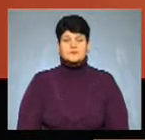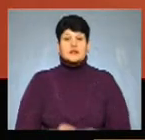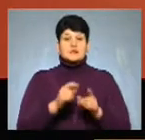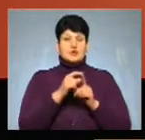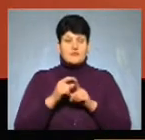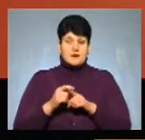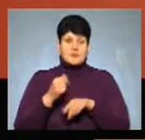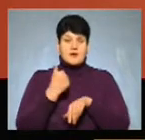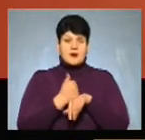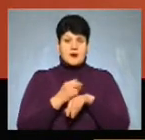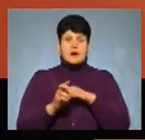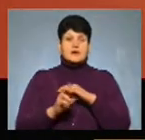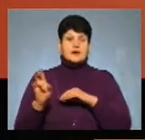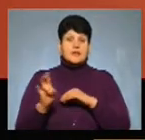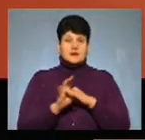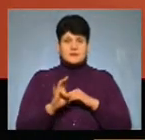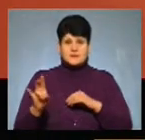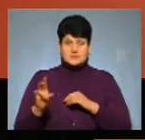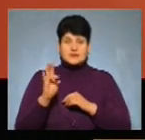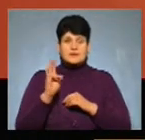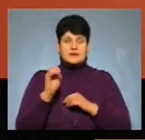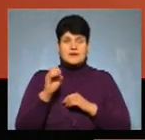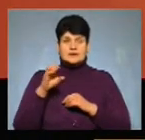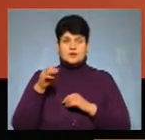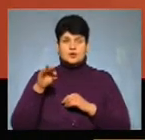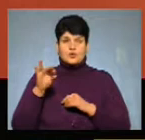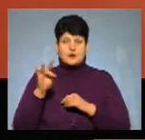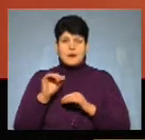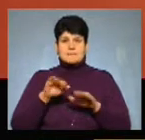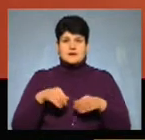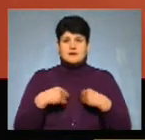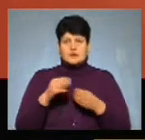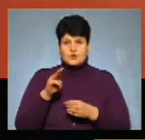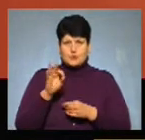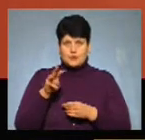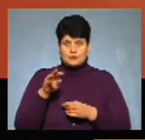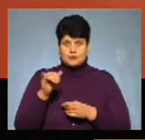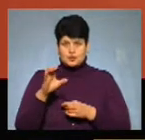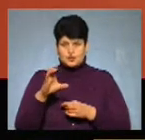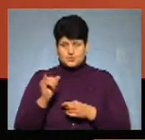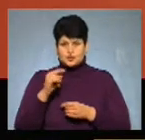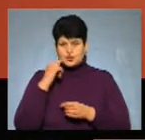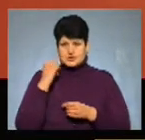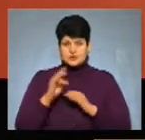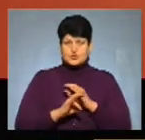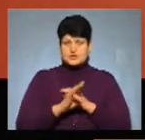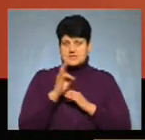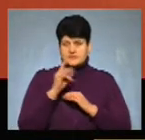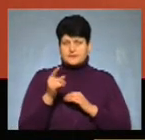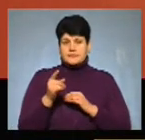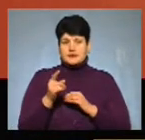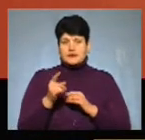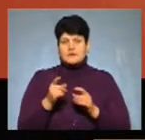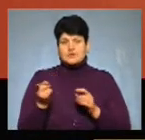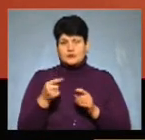За словами архієпископа Тернопільського і Кременецького Нестора, після надання Томосу до Православної церкви України з Російської церкви на